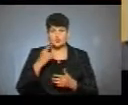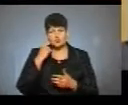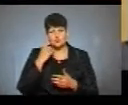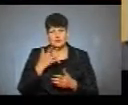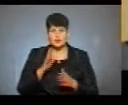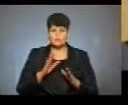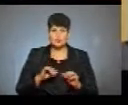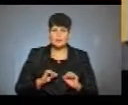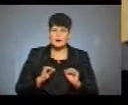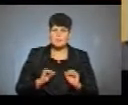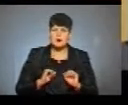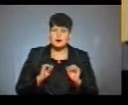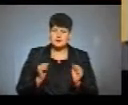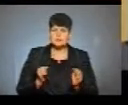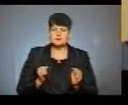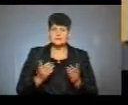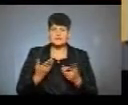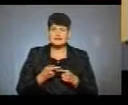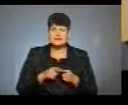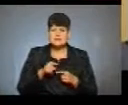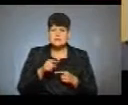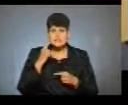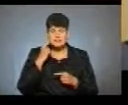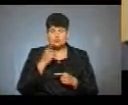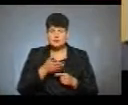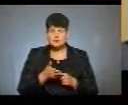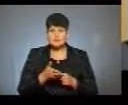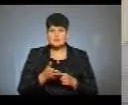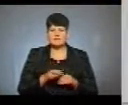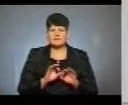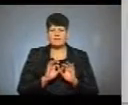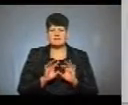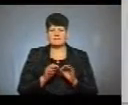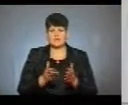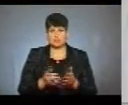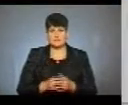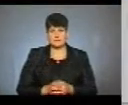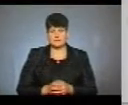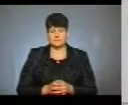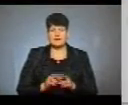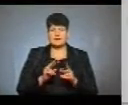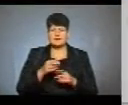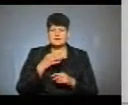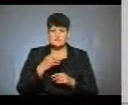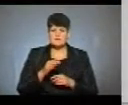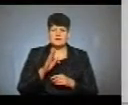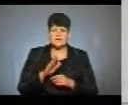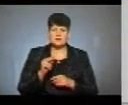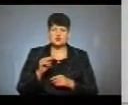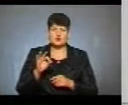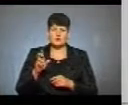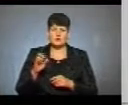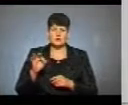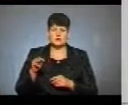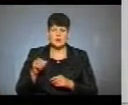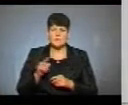будемо намагатися ці думки висвітлювати. Як повідомив Валерій Чоботар, поки